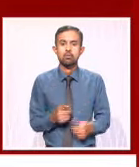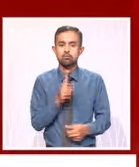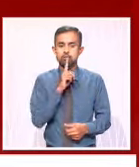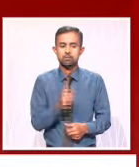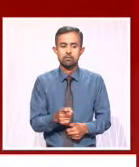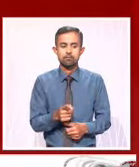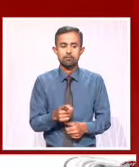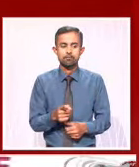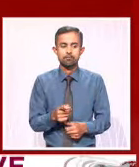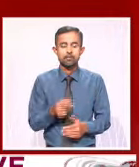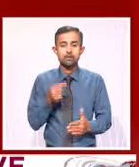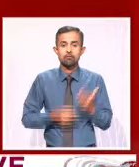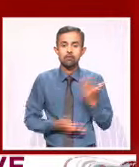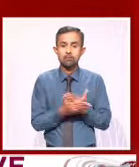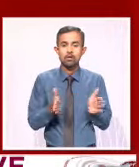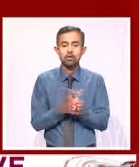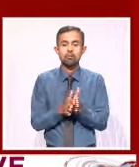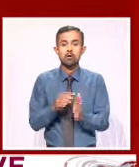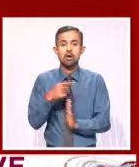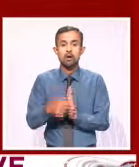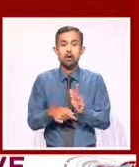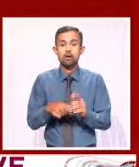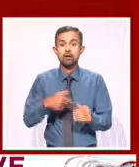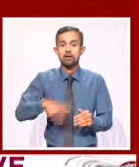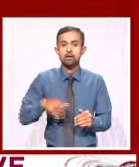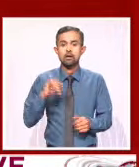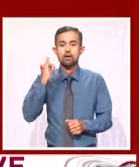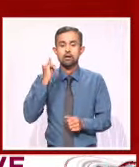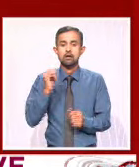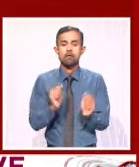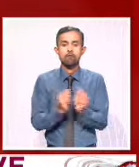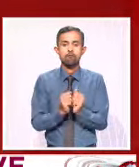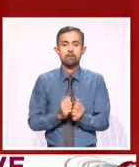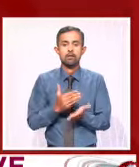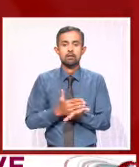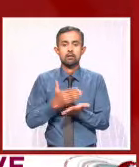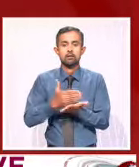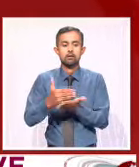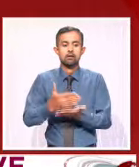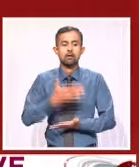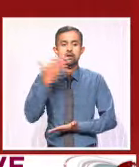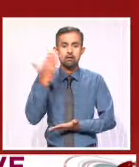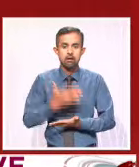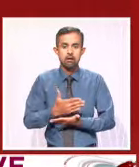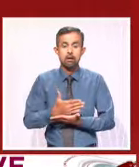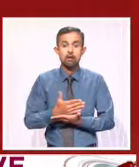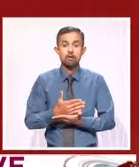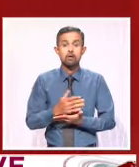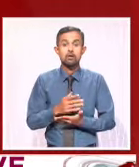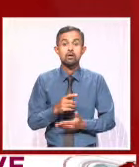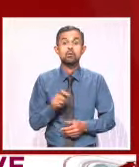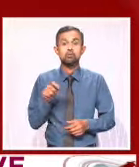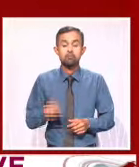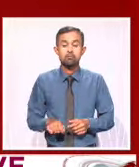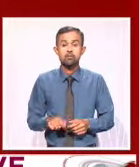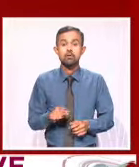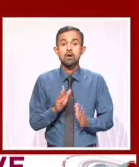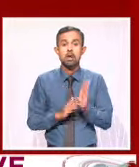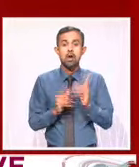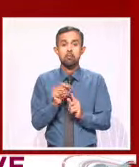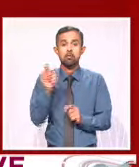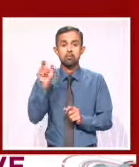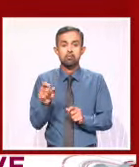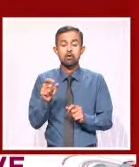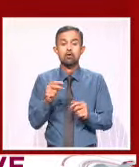නියෝගයක්. එසේම පෙත්සම්කරු ඇතුළු ශ්‍රී ලංකා ක්‍රිකට් ආයතනයේ නිලධාරීන්ගේ කටයුතුවලට බාධා කිරීම වළක්වාලමින් විනිසුරු මඩුල්ල විසින් ක්‍රීඩා අමාත්‍යවරයා